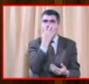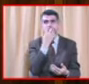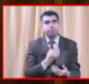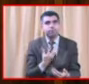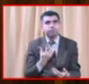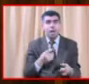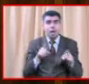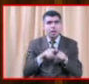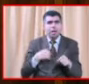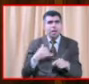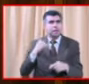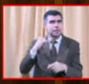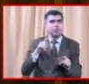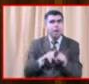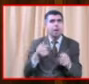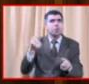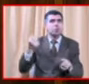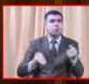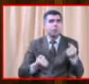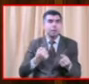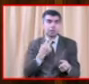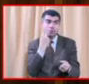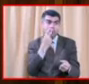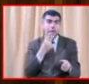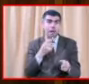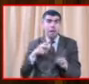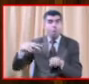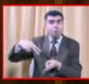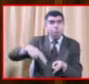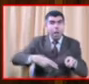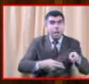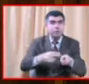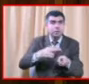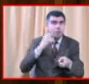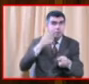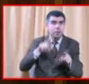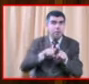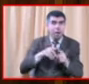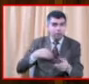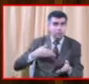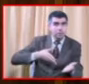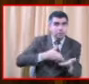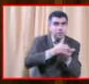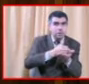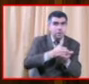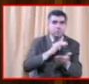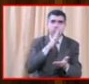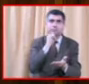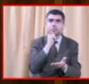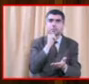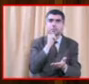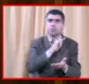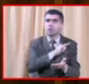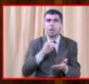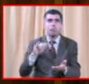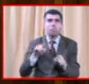وحنا كنا كنشوف الطرقان. انا ملي كنمشي في الطريق وكنلقى الواد قطع ما كنقطعش الماء، كنقطعش الطريق، تكون اشاره